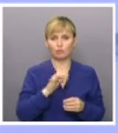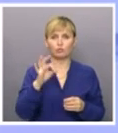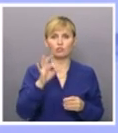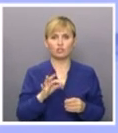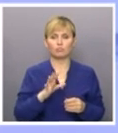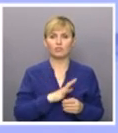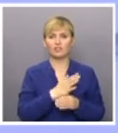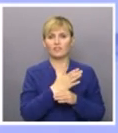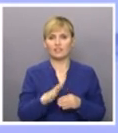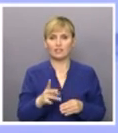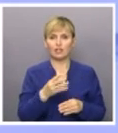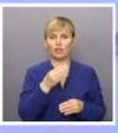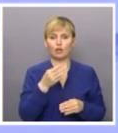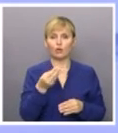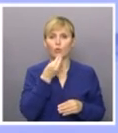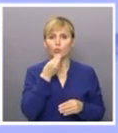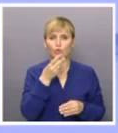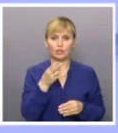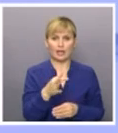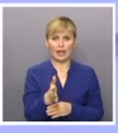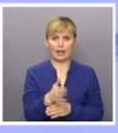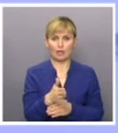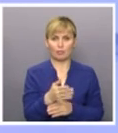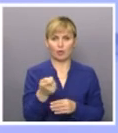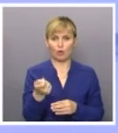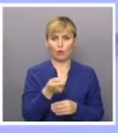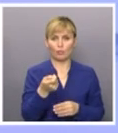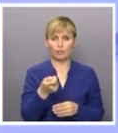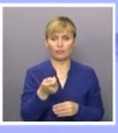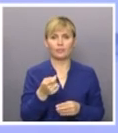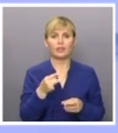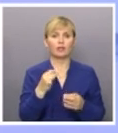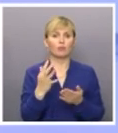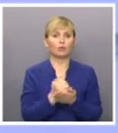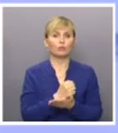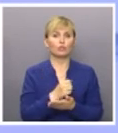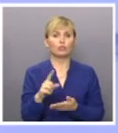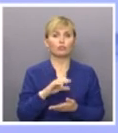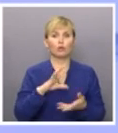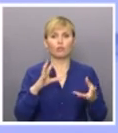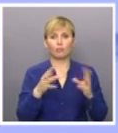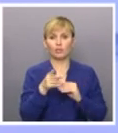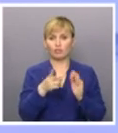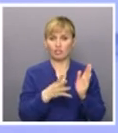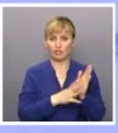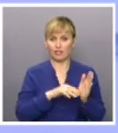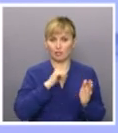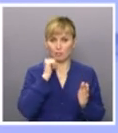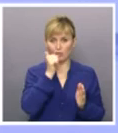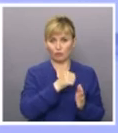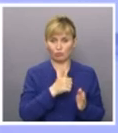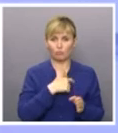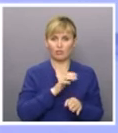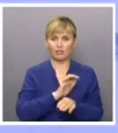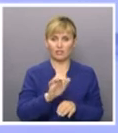бы выделялись на корма для рыб. И это привело к тому, что, к примеру, в 2009 году мы выращивали 300 тонн